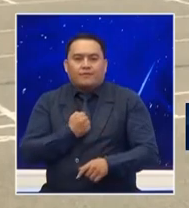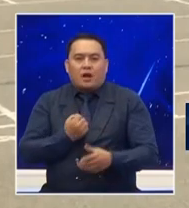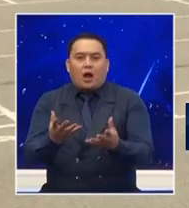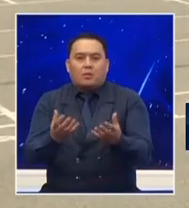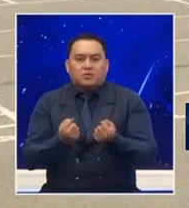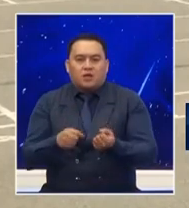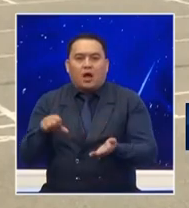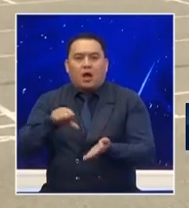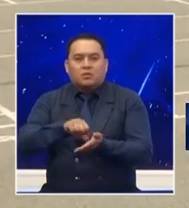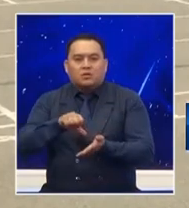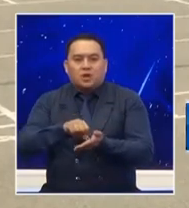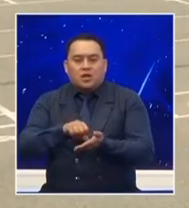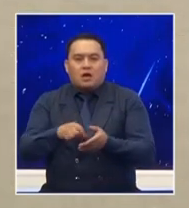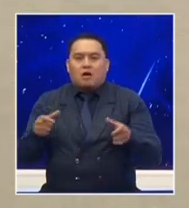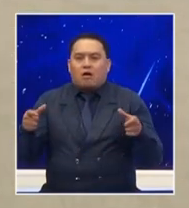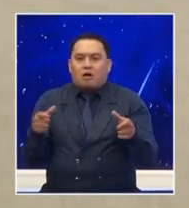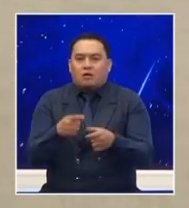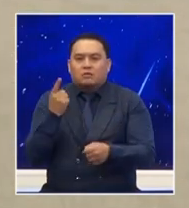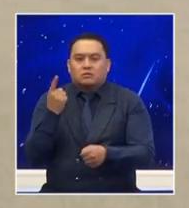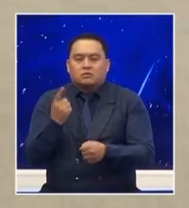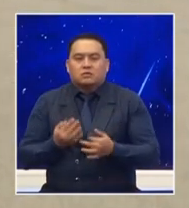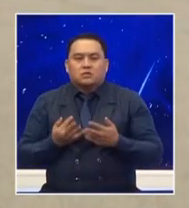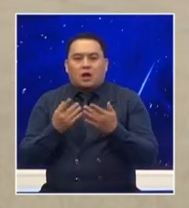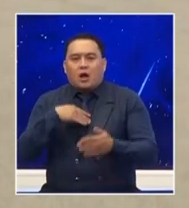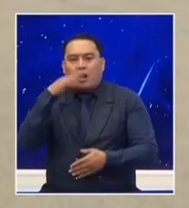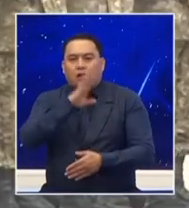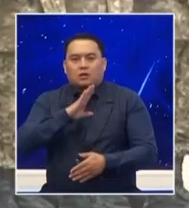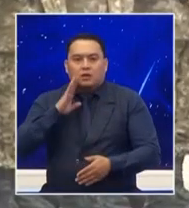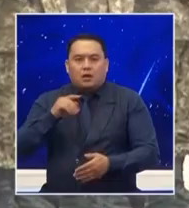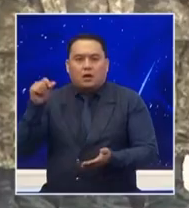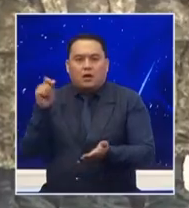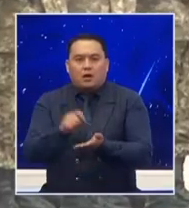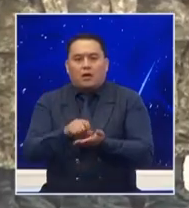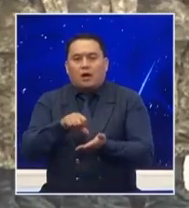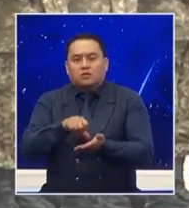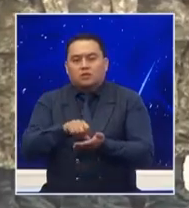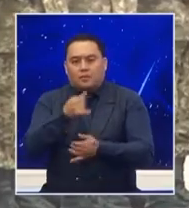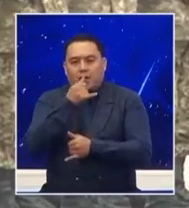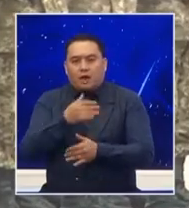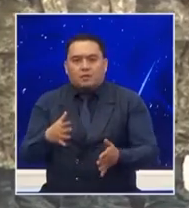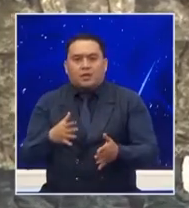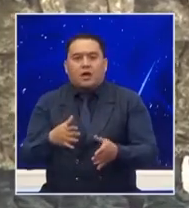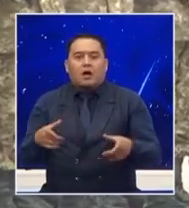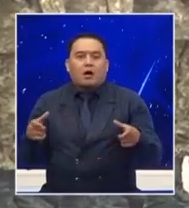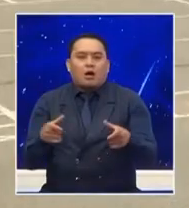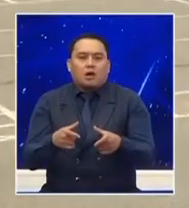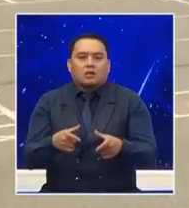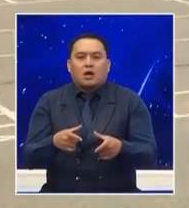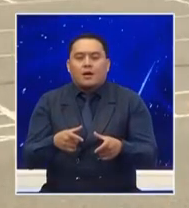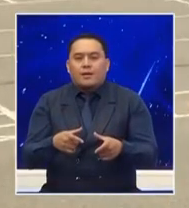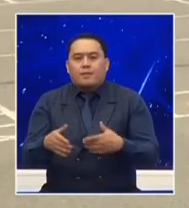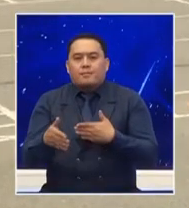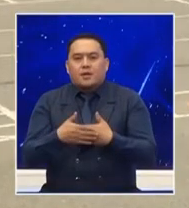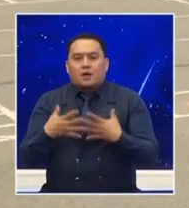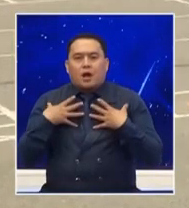қабылдады. Өкінішке қарай карантин талаптарына сәйкес олардың ата-аналары рәсімге қатыса алмады. Сақтық шаралары толықтай сақталды. Бізге азаматтардың